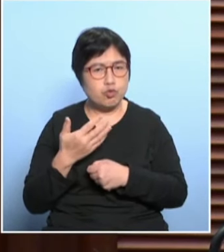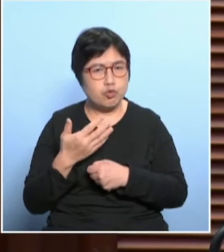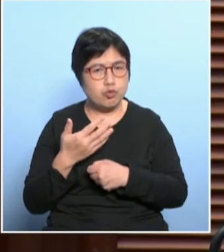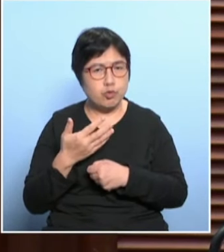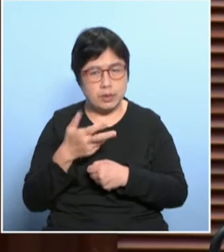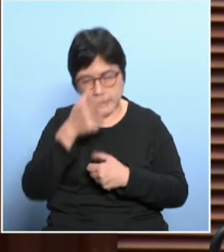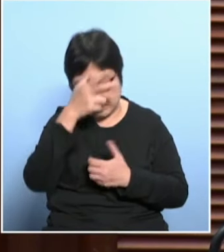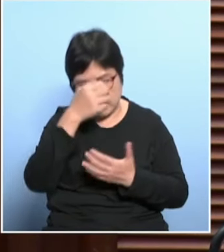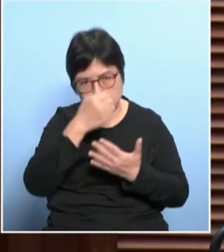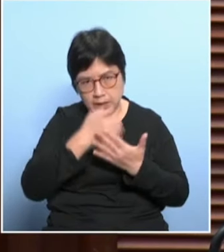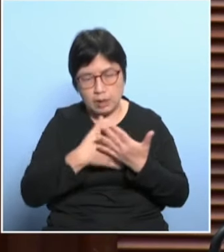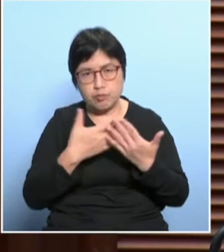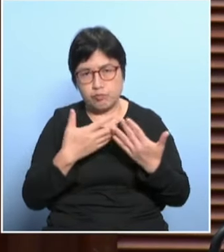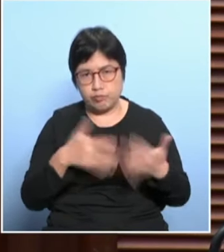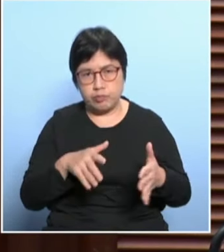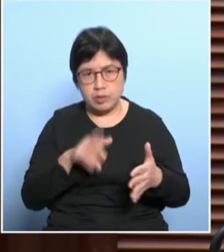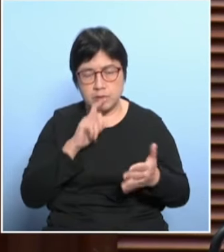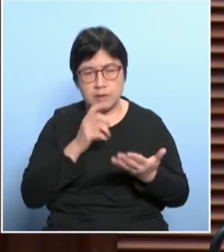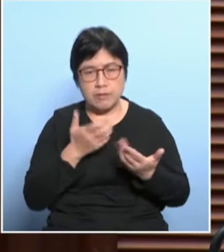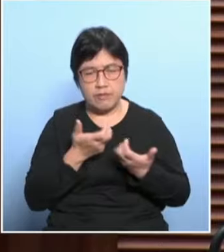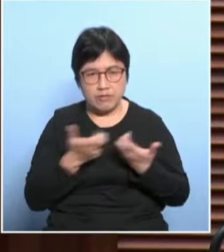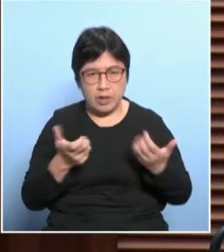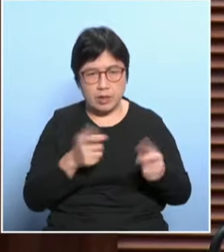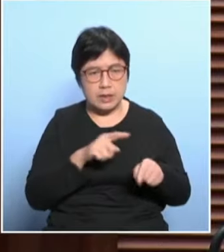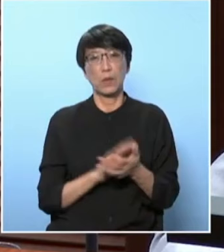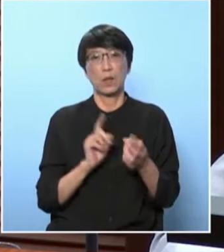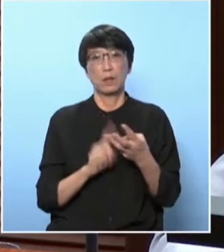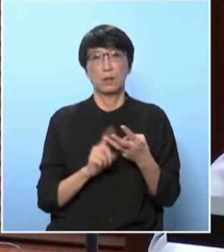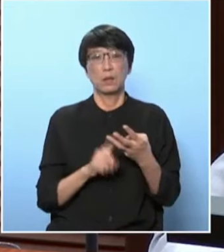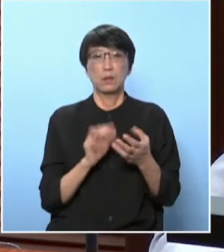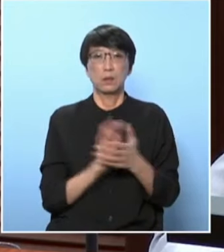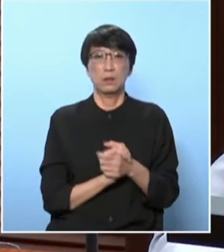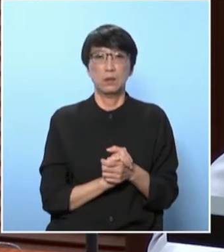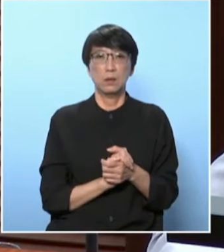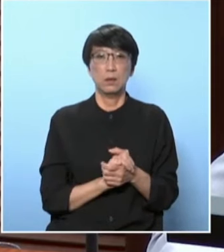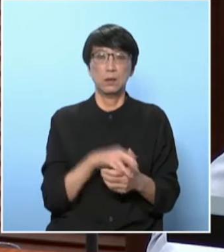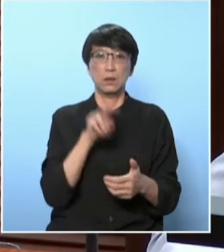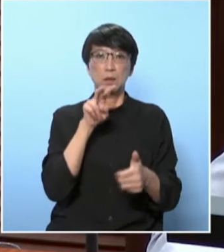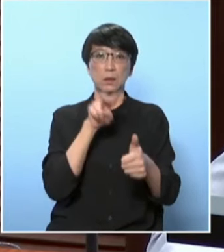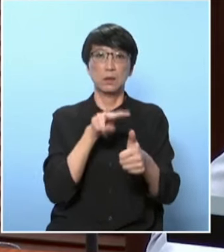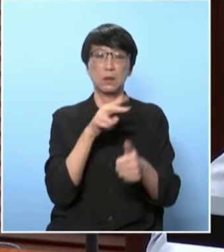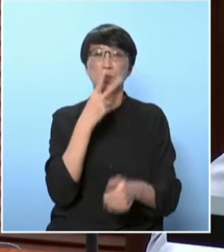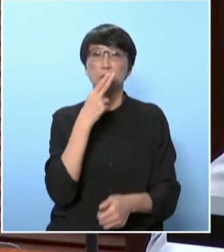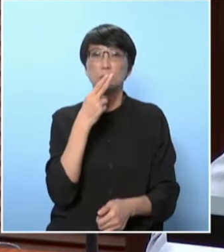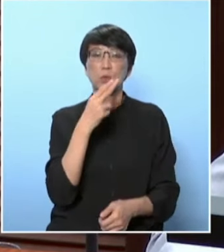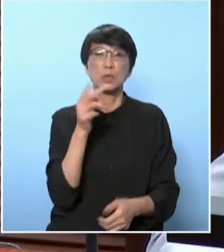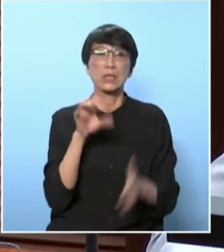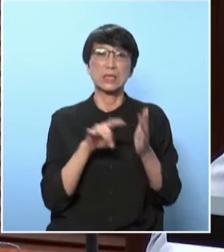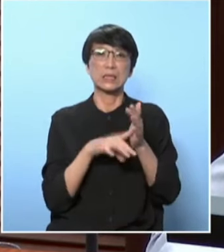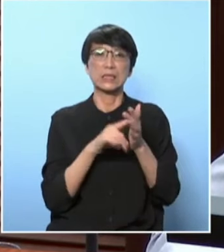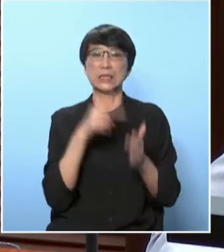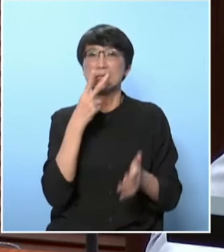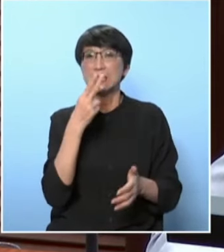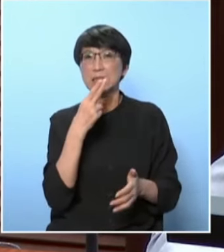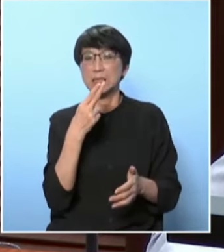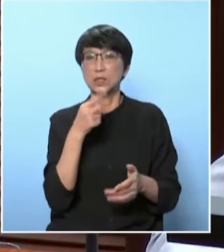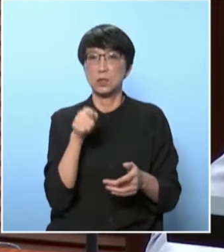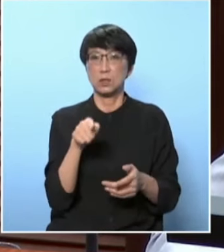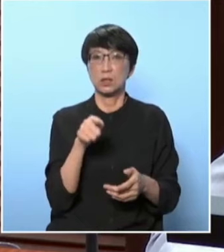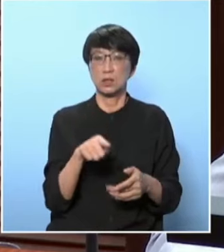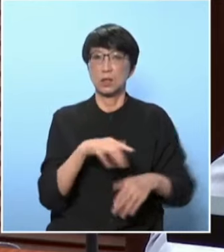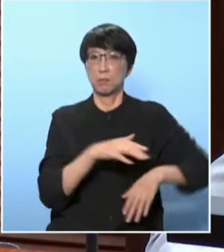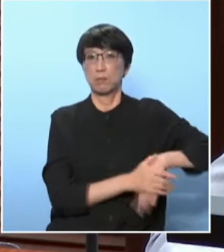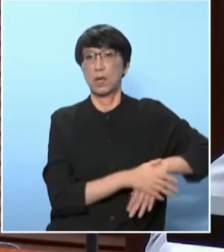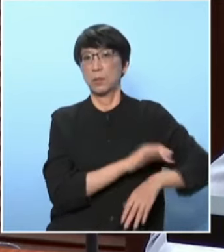一個政策係有分開短中長期嘅。 禁止管有另類嘅吸煙，即係嗰啲電子同埋加熱煙，而家唔俾佢擁